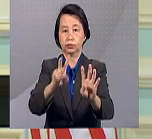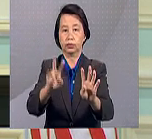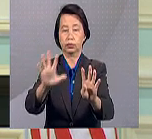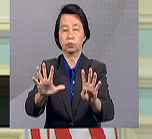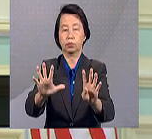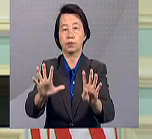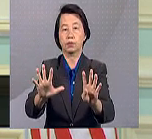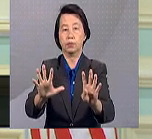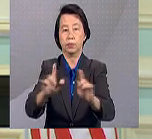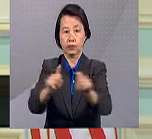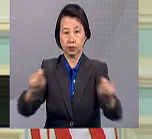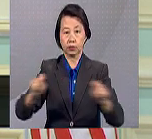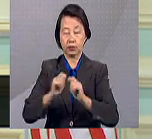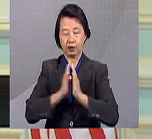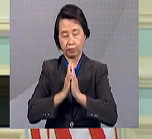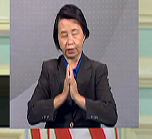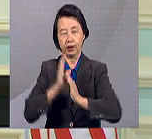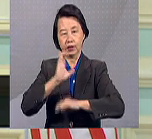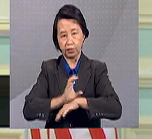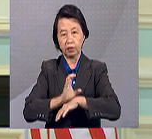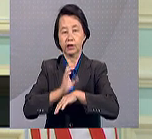4,125 tempat ibadah,